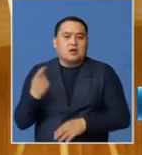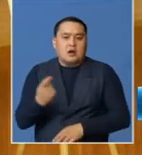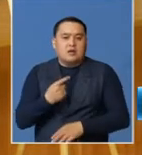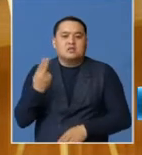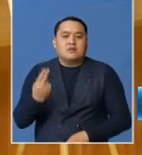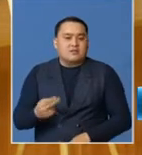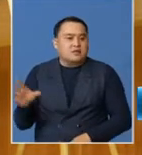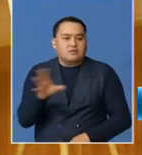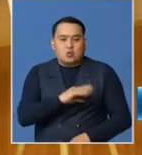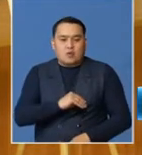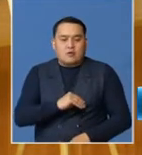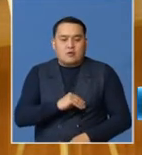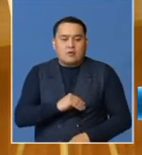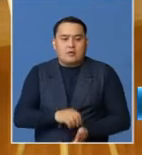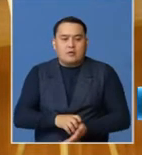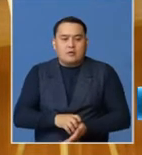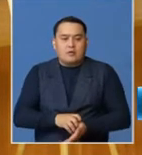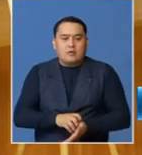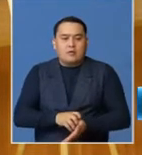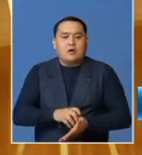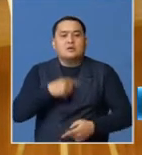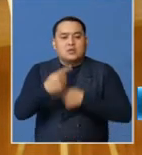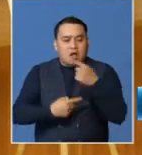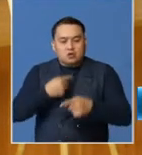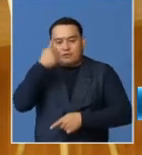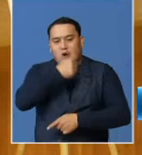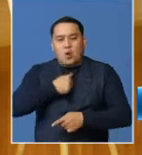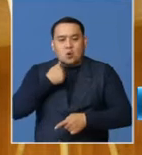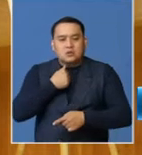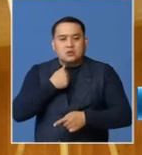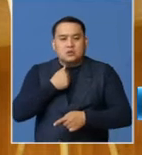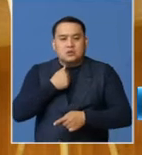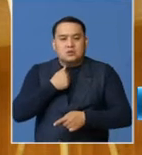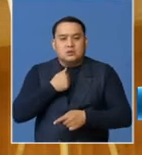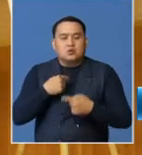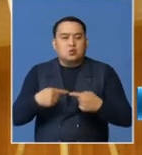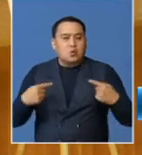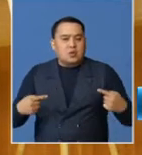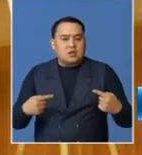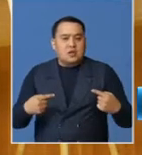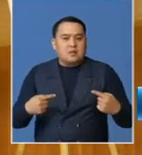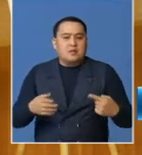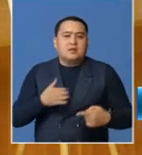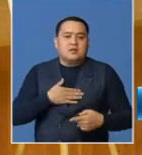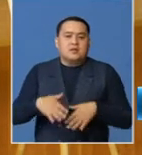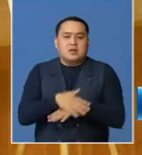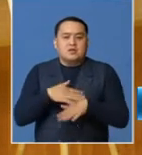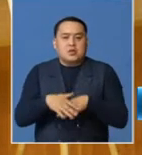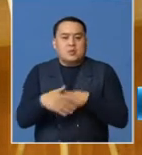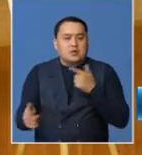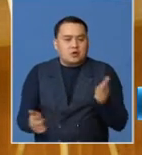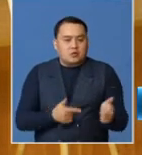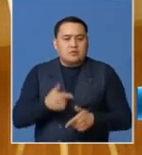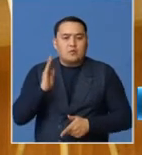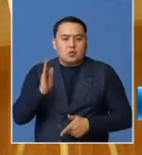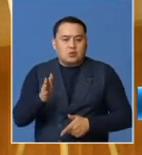цифровизация. На предстоящий год у нас задачи совершенно другие. Мы с первого населения подготовили. Мы